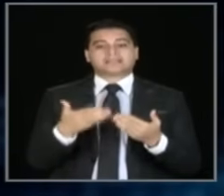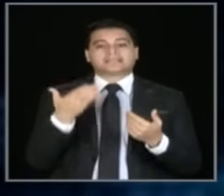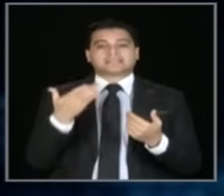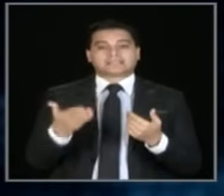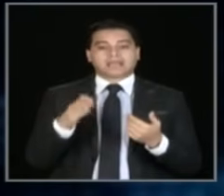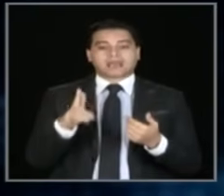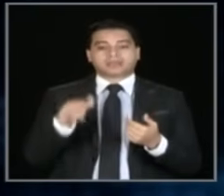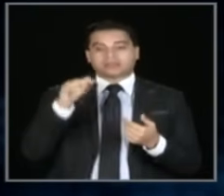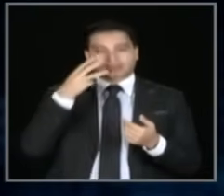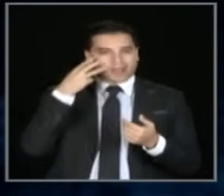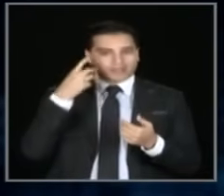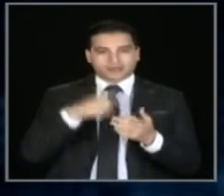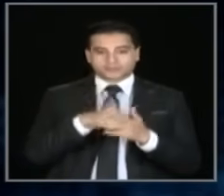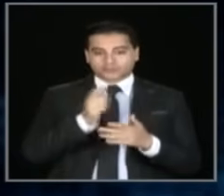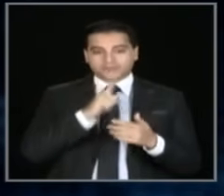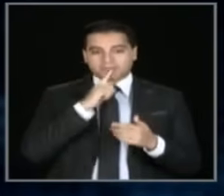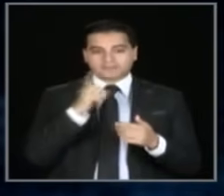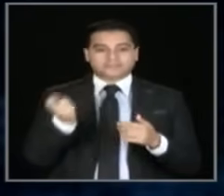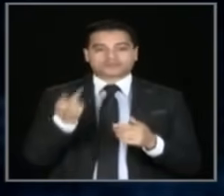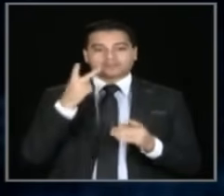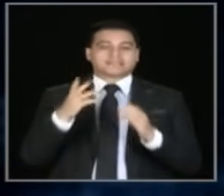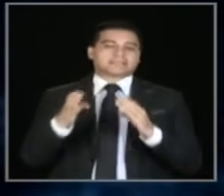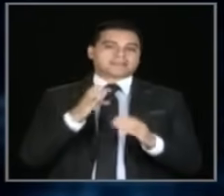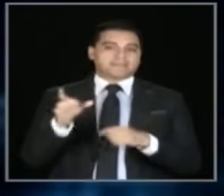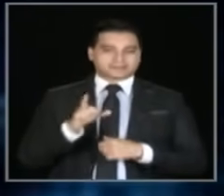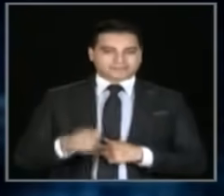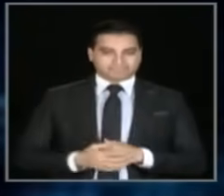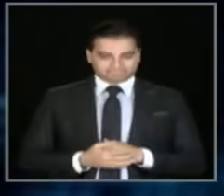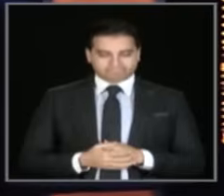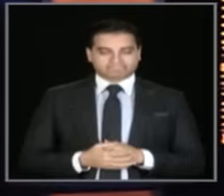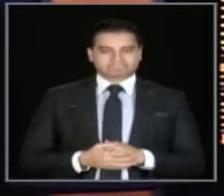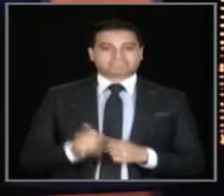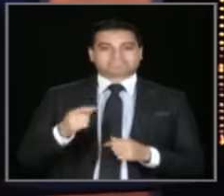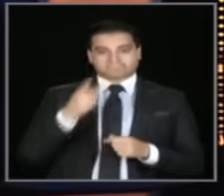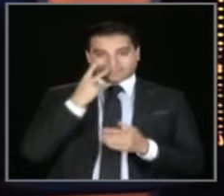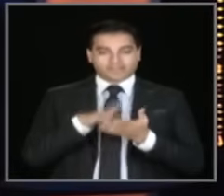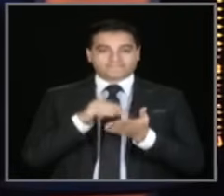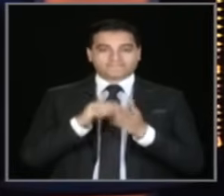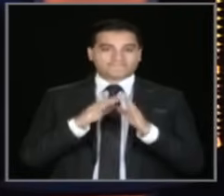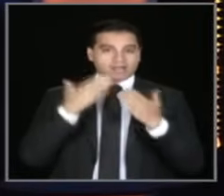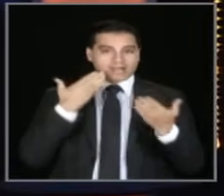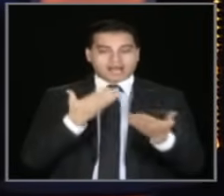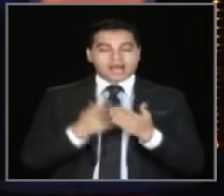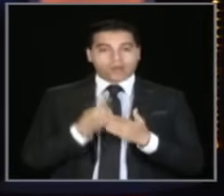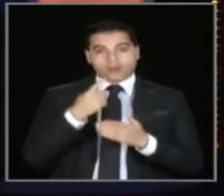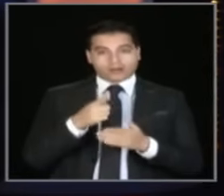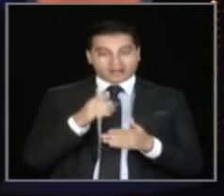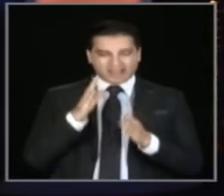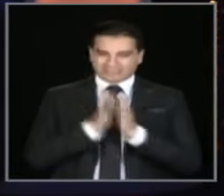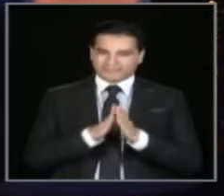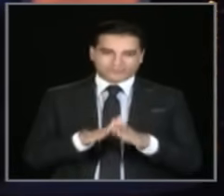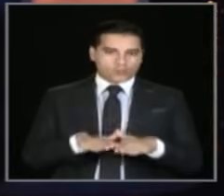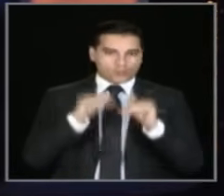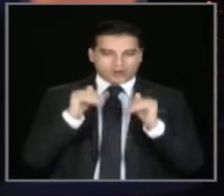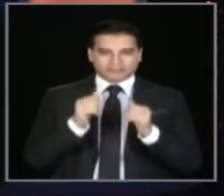فريق تايجرز مفيش نقاط و175 نقطة إجابات صحيحة. أول فريق مشرفنا في الاستوديو للأسف